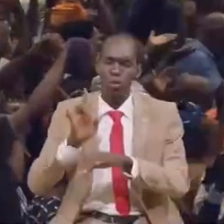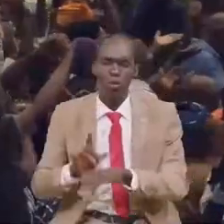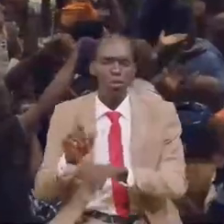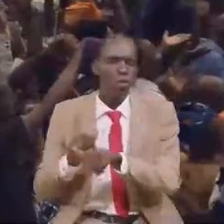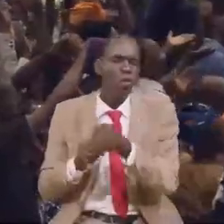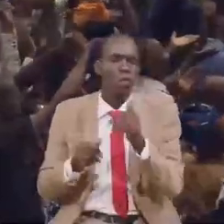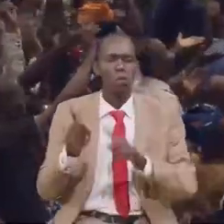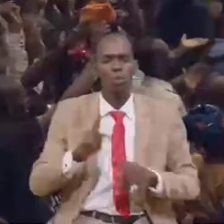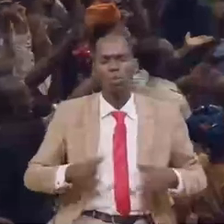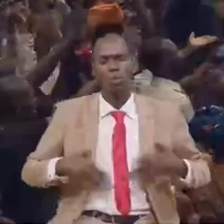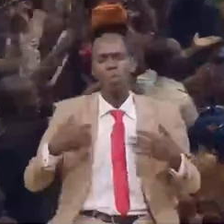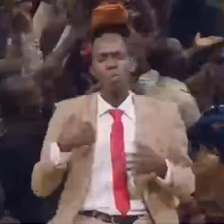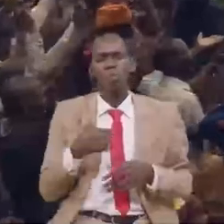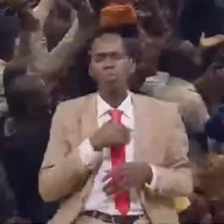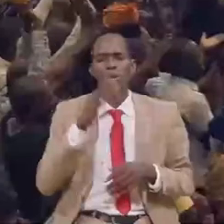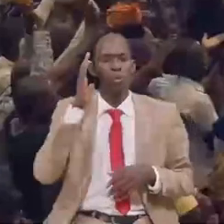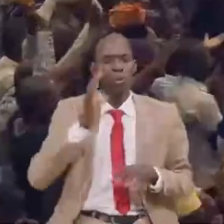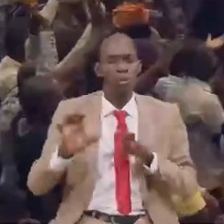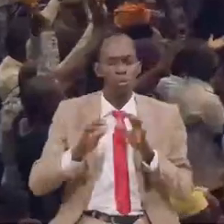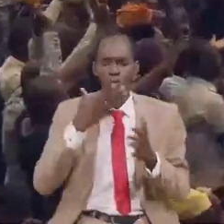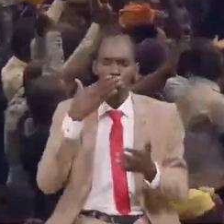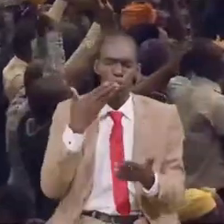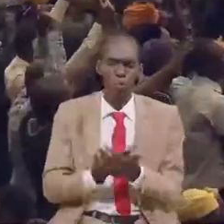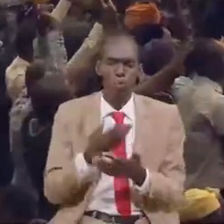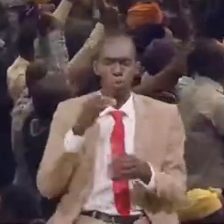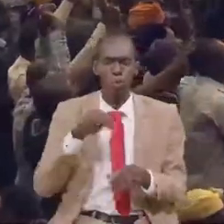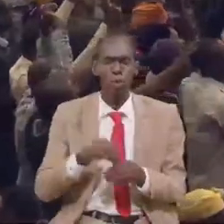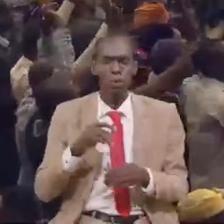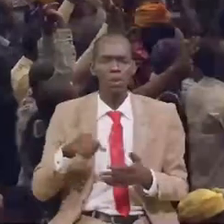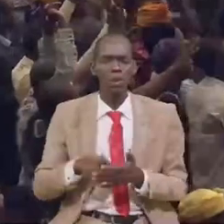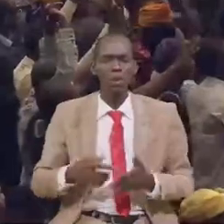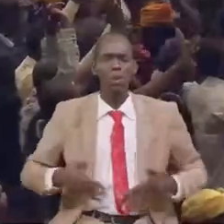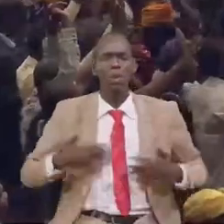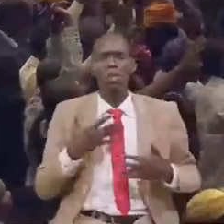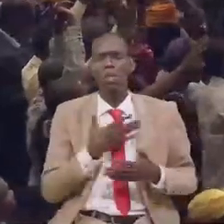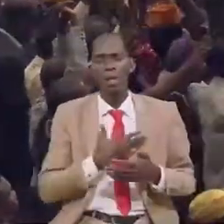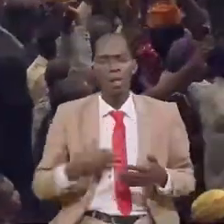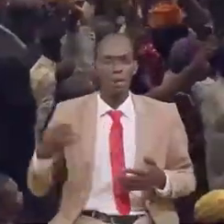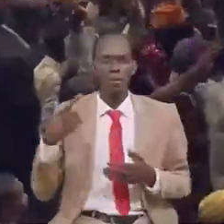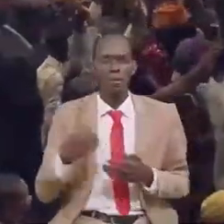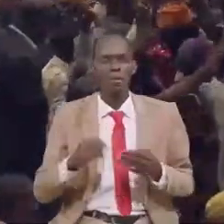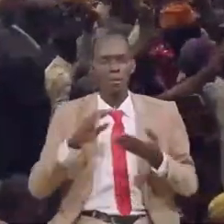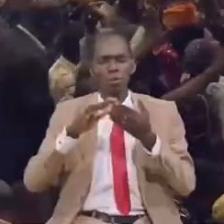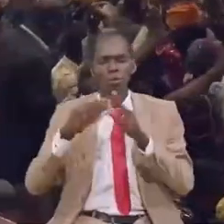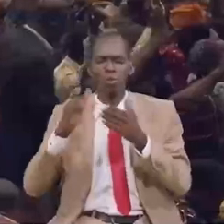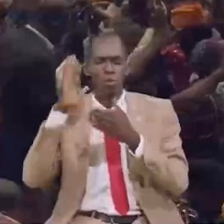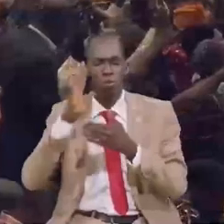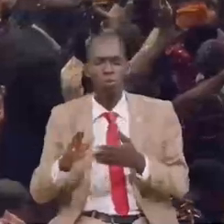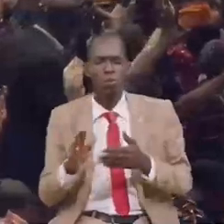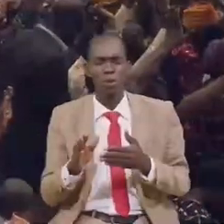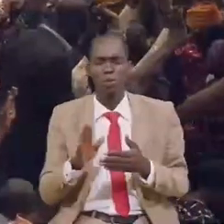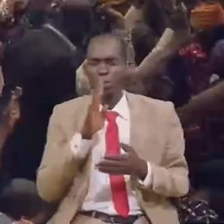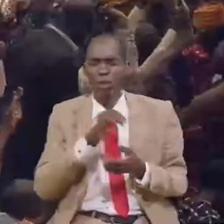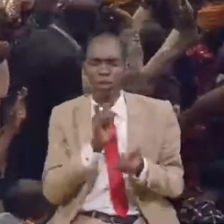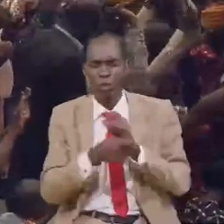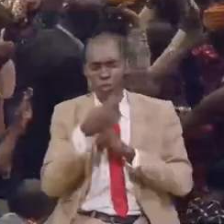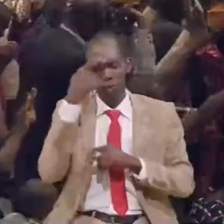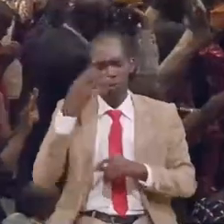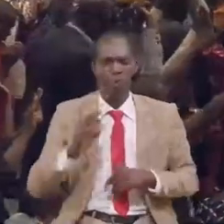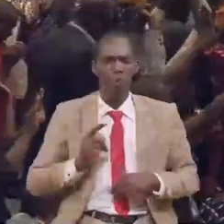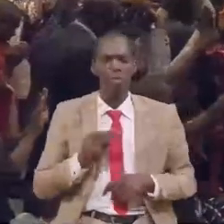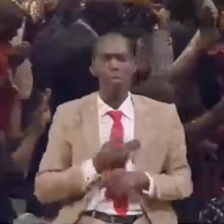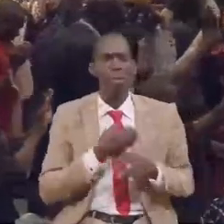du bien dans cette vie. Et notre quartier, nos communautés vont changer à cause de nous. Et les gens seront sauvés à